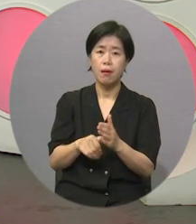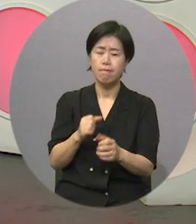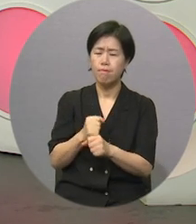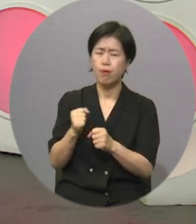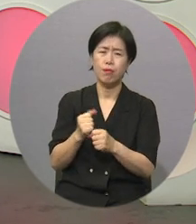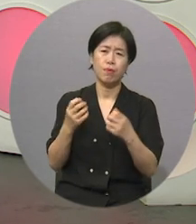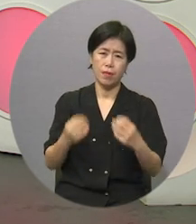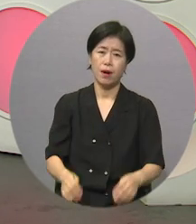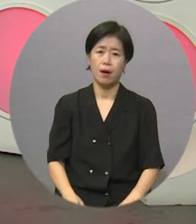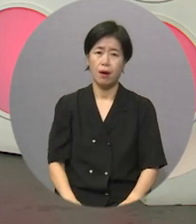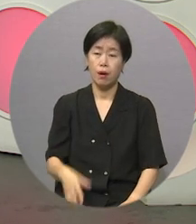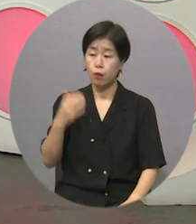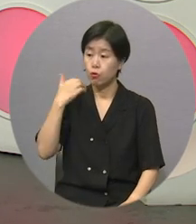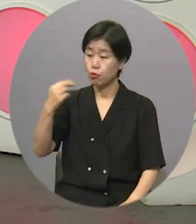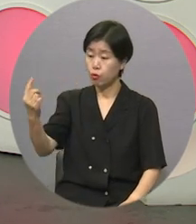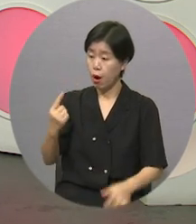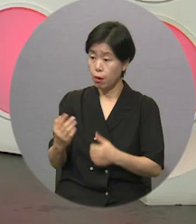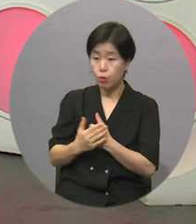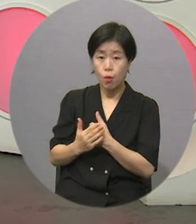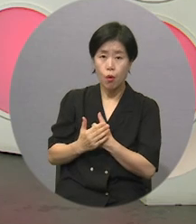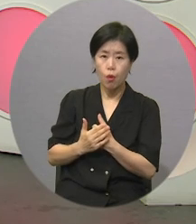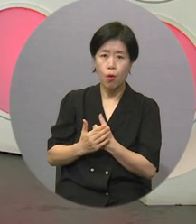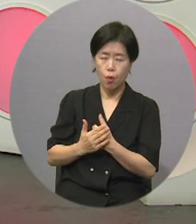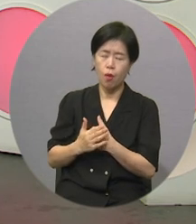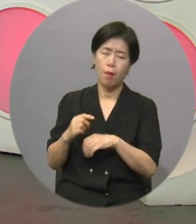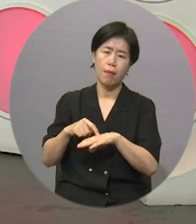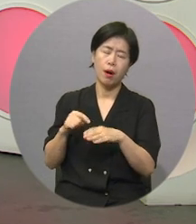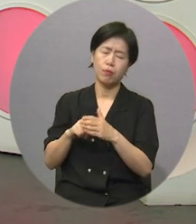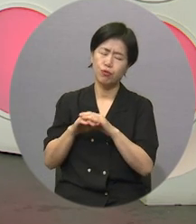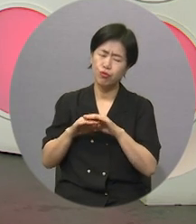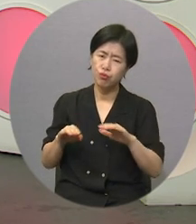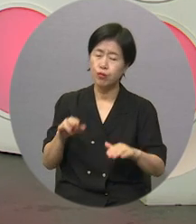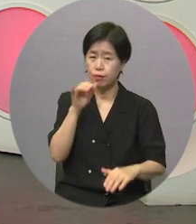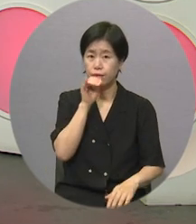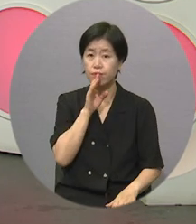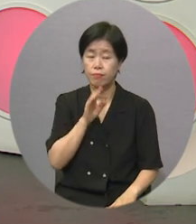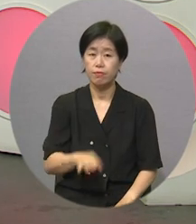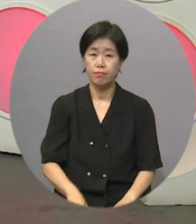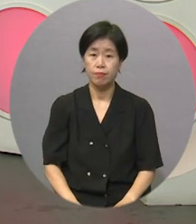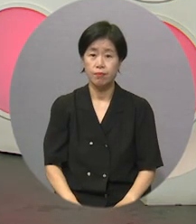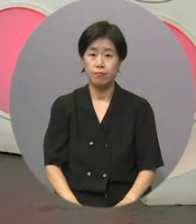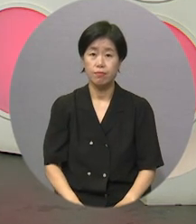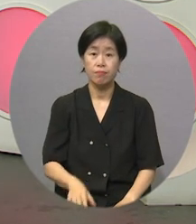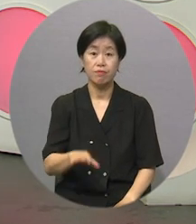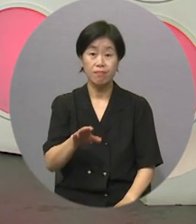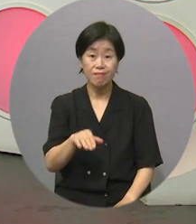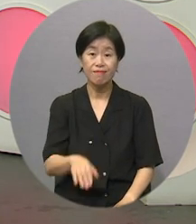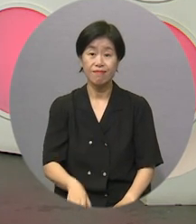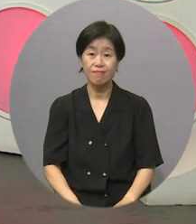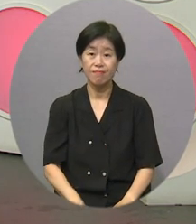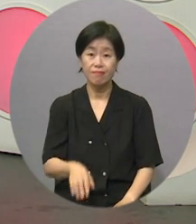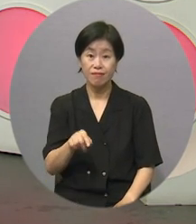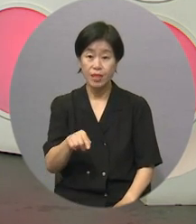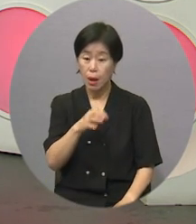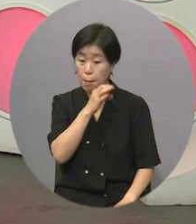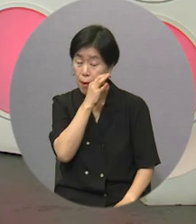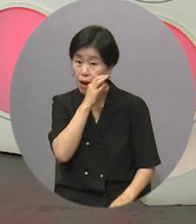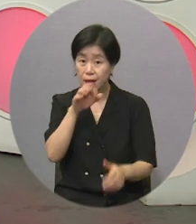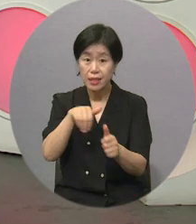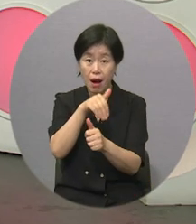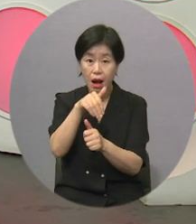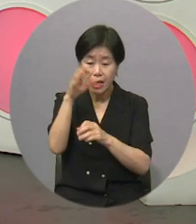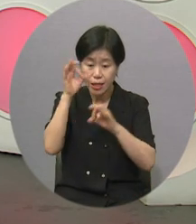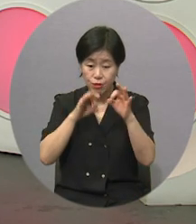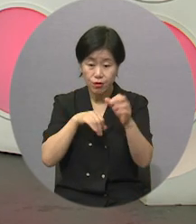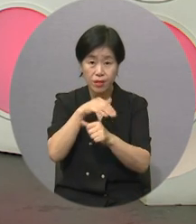창피하고. 네. 그런데 창피하고 민망해도 도망은 가지 마세요. 그래도 그거는 어떻게든 수습을 하고 해야지